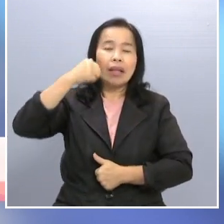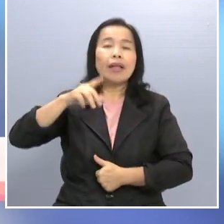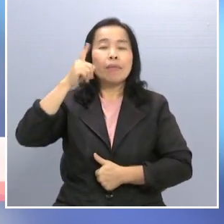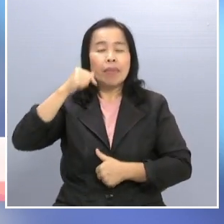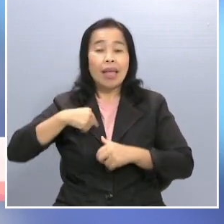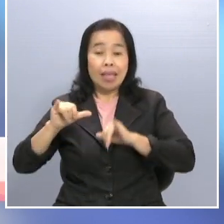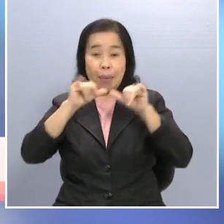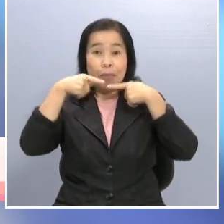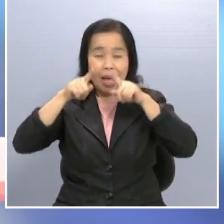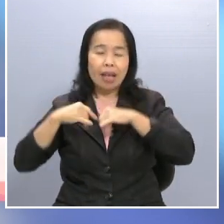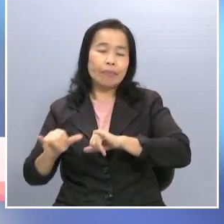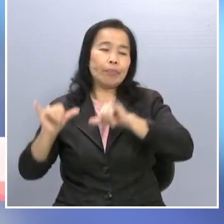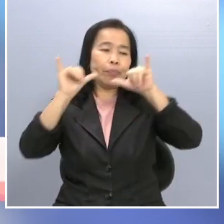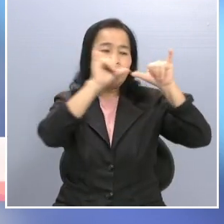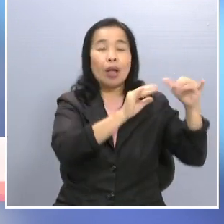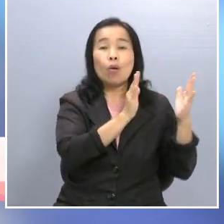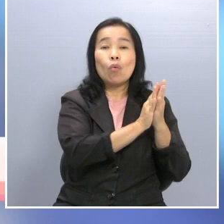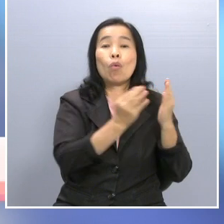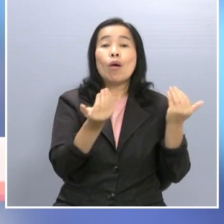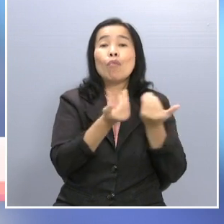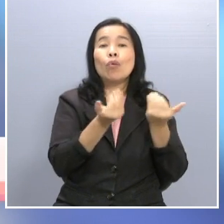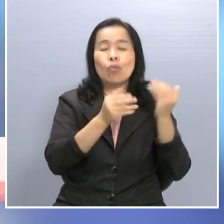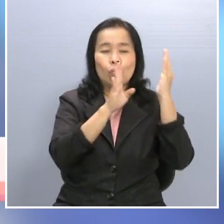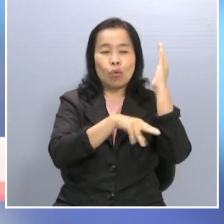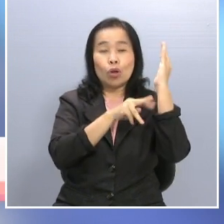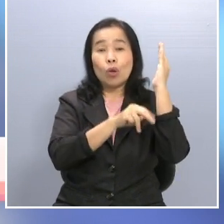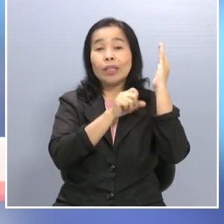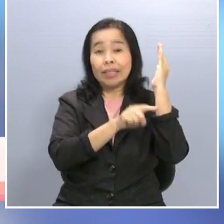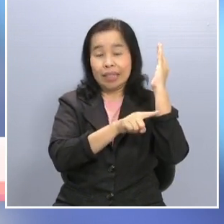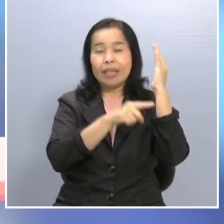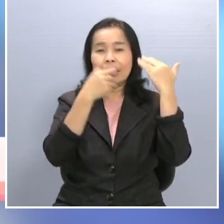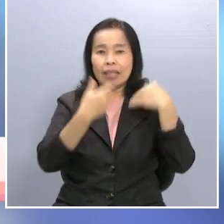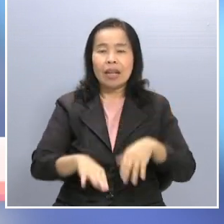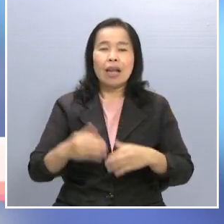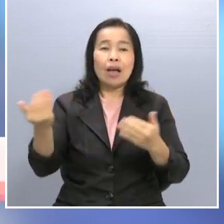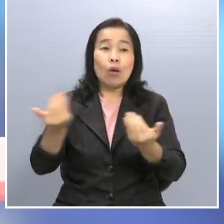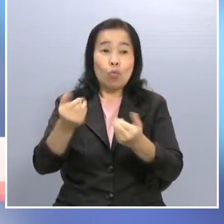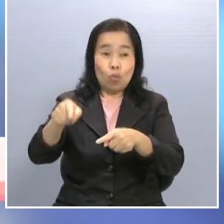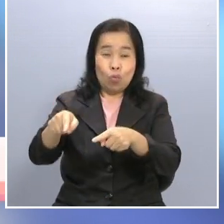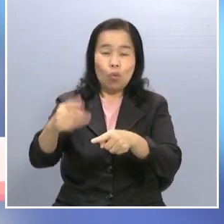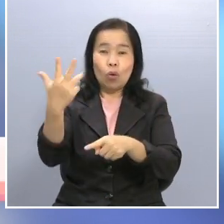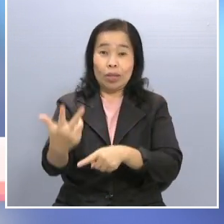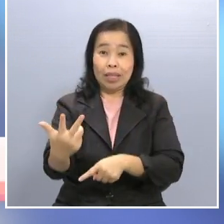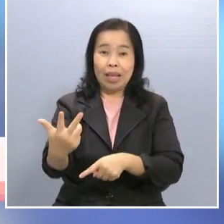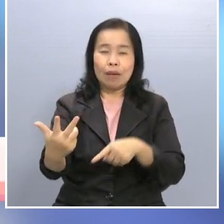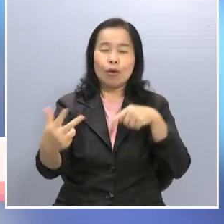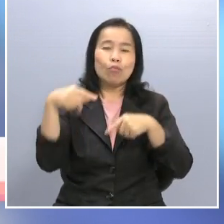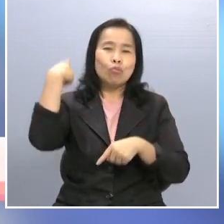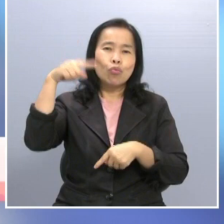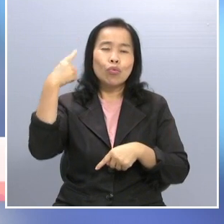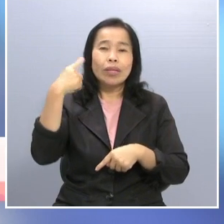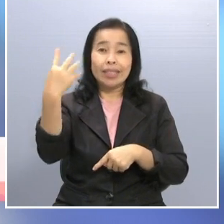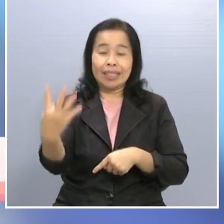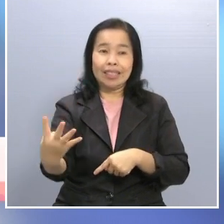ากพังงาไปอยู่กับลูกอีกคนหนึ่งที่อำเภอเมืองนครศรีธรรมราชปรากฏว่าลูกจากบ้านเดิมลูกชาย3คนกับลูกสาว1คนที่พังง